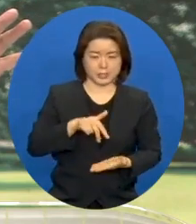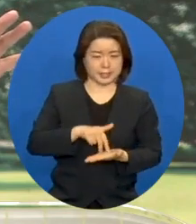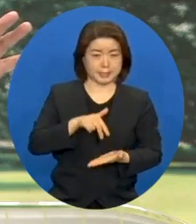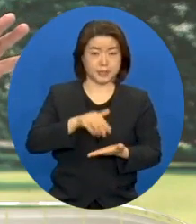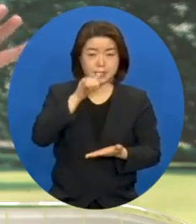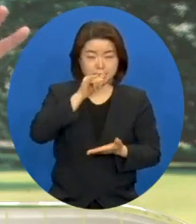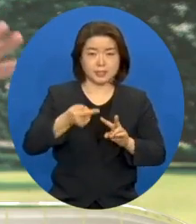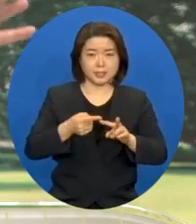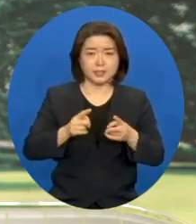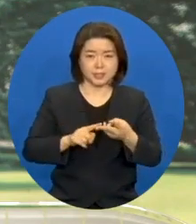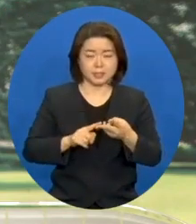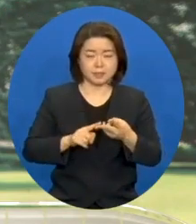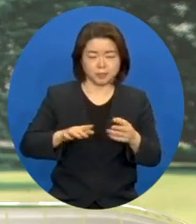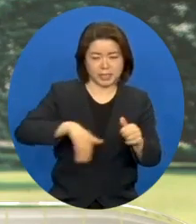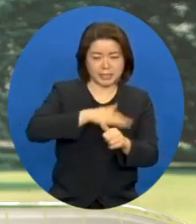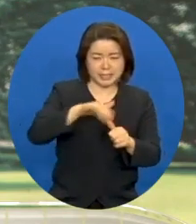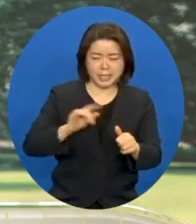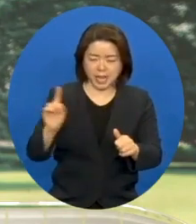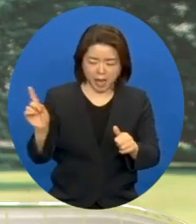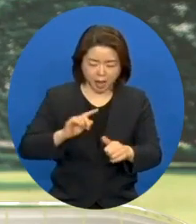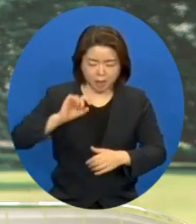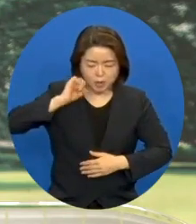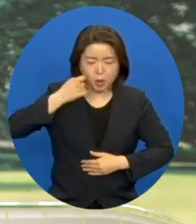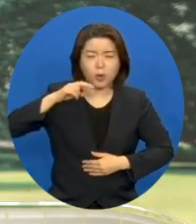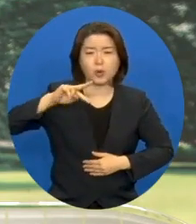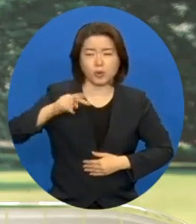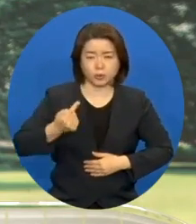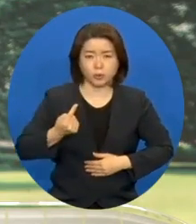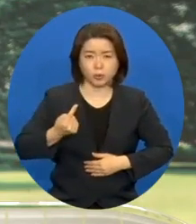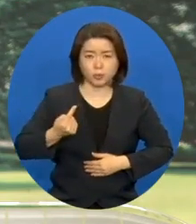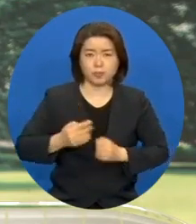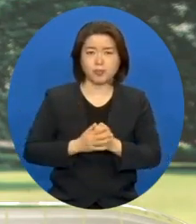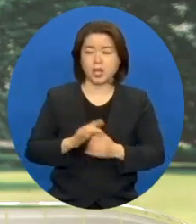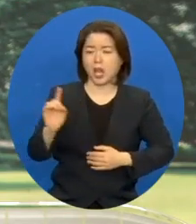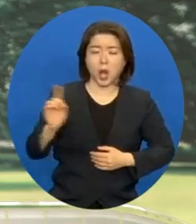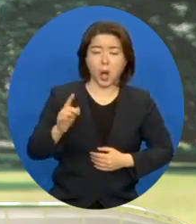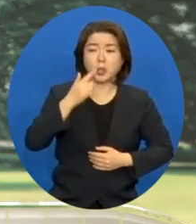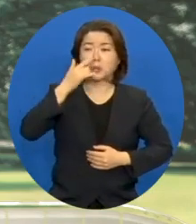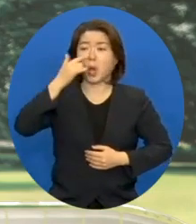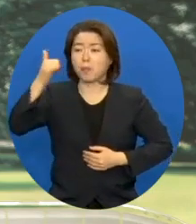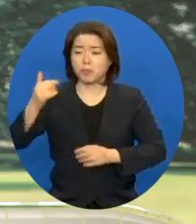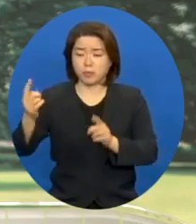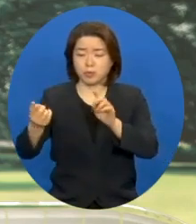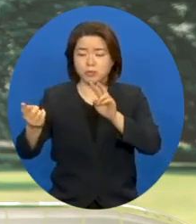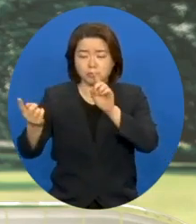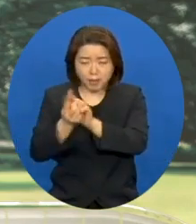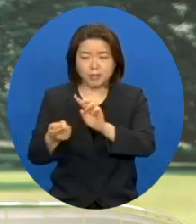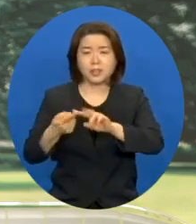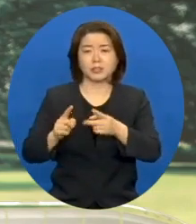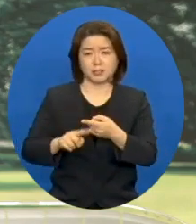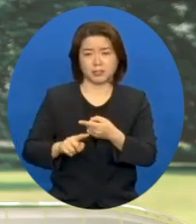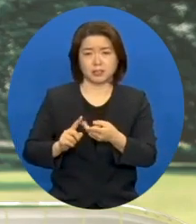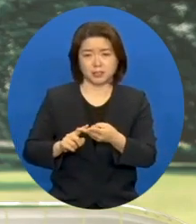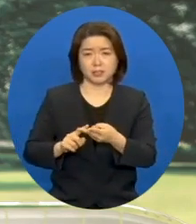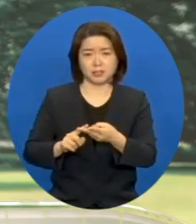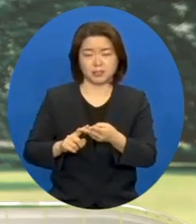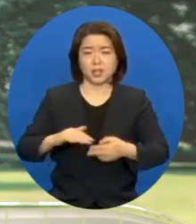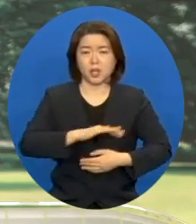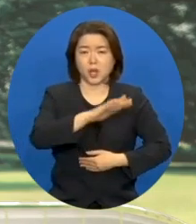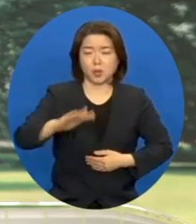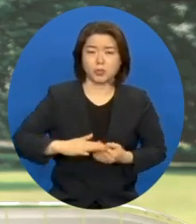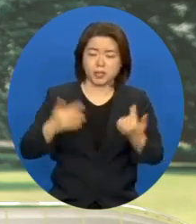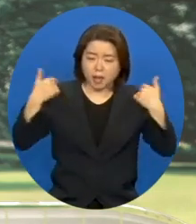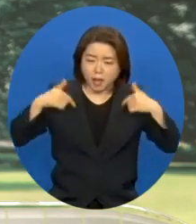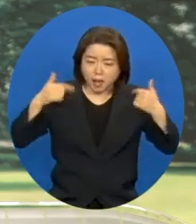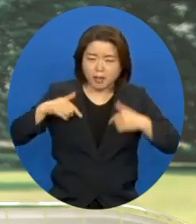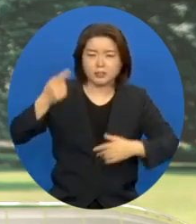있든지 상황이 아무리 어렵든지 어떤 부모님을 만났든지 우리는